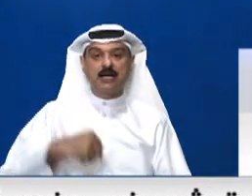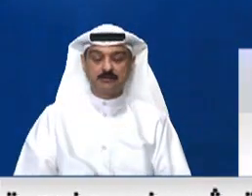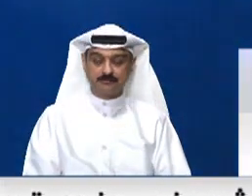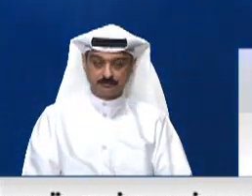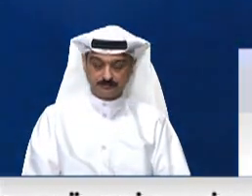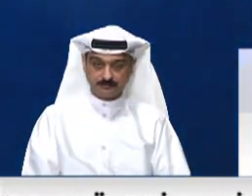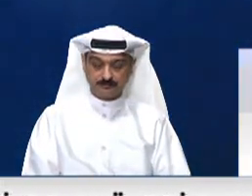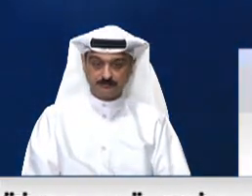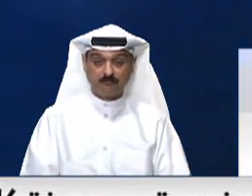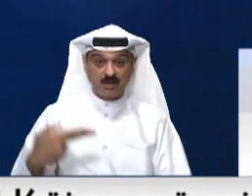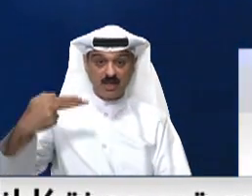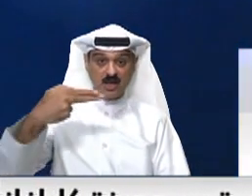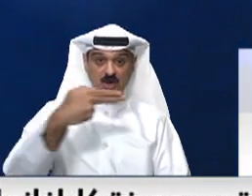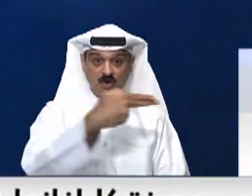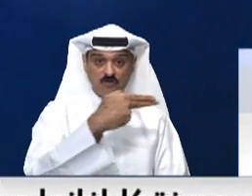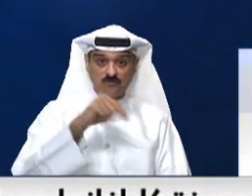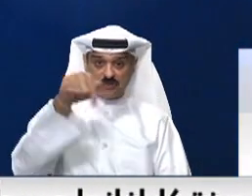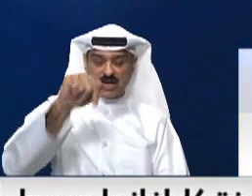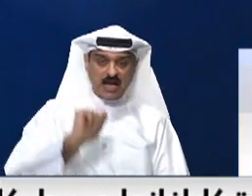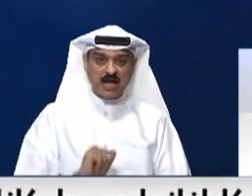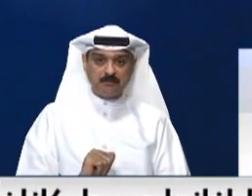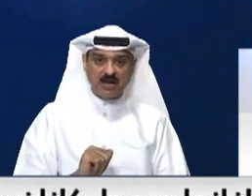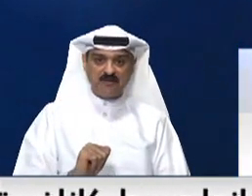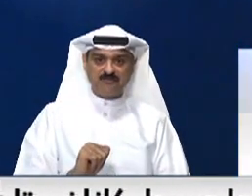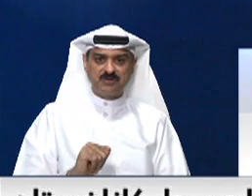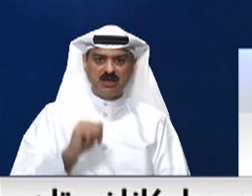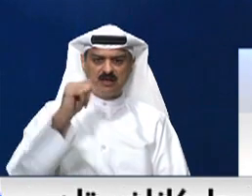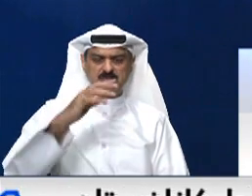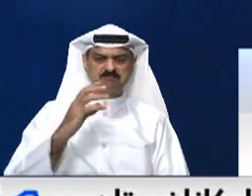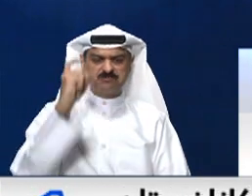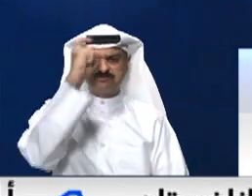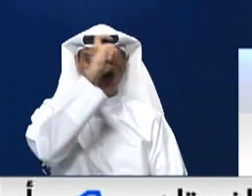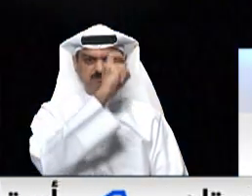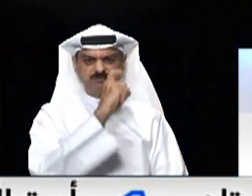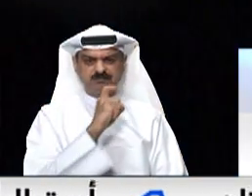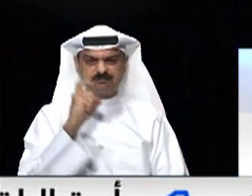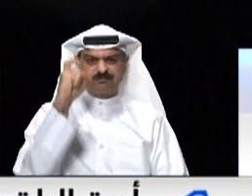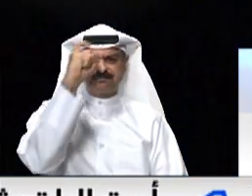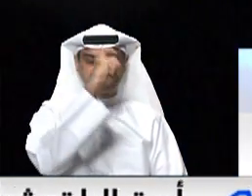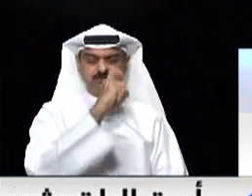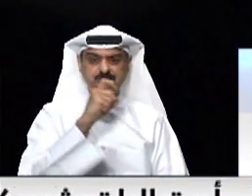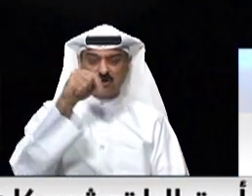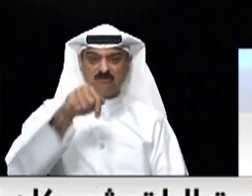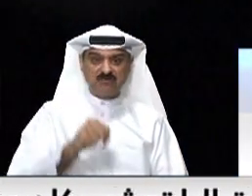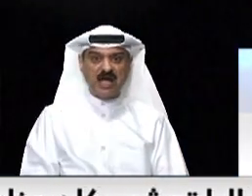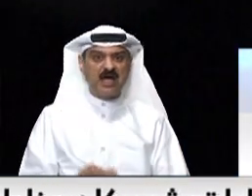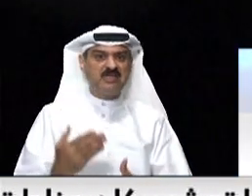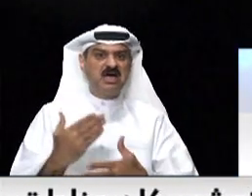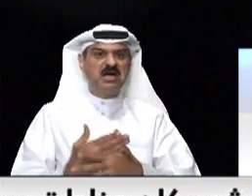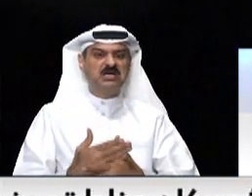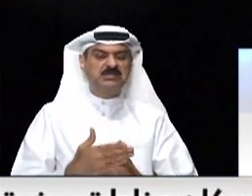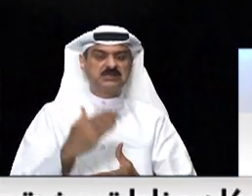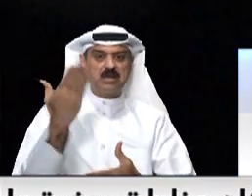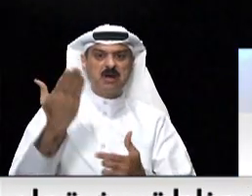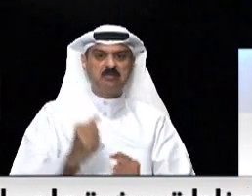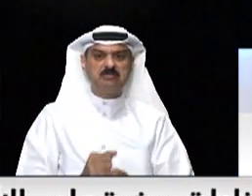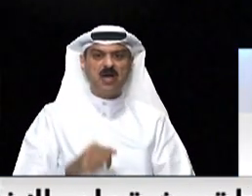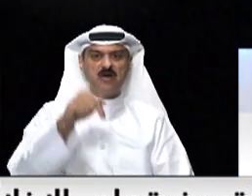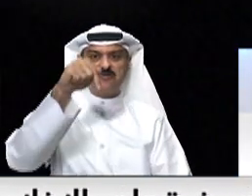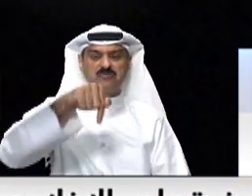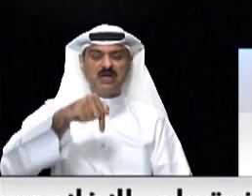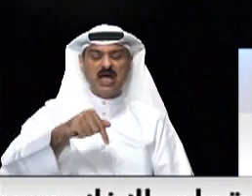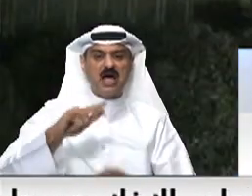في الضفة الغربية على وجه الخصوص تخيم حالة من الغضب والاحتقان على مختلف المستويات، لا